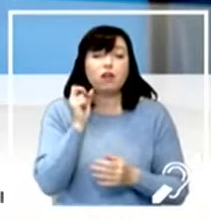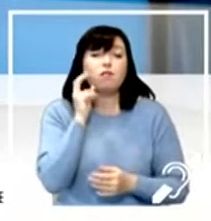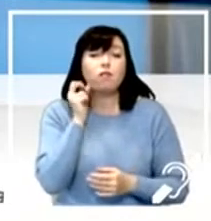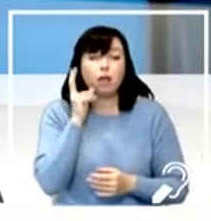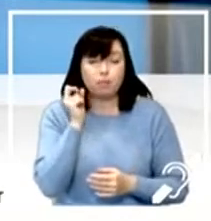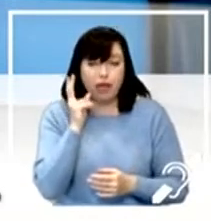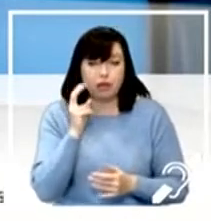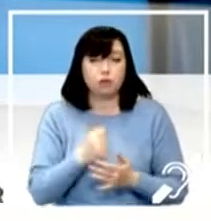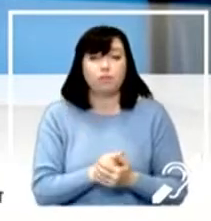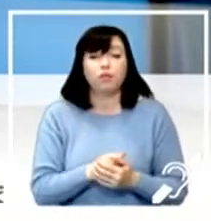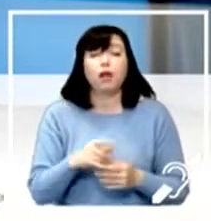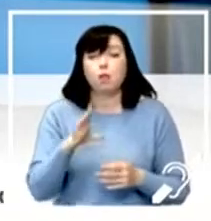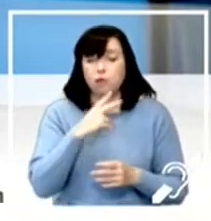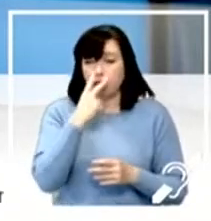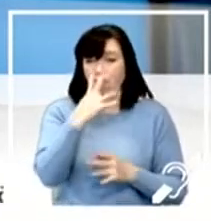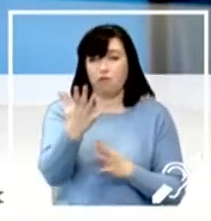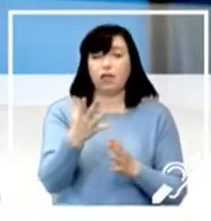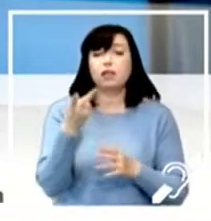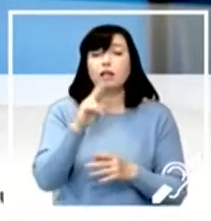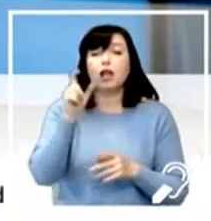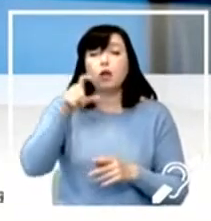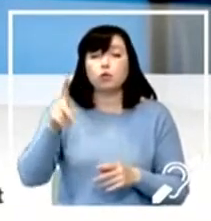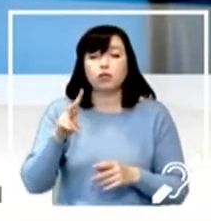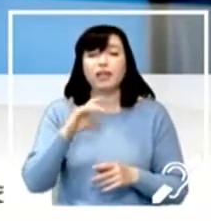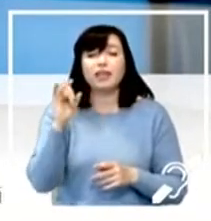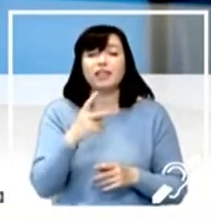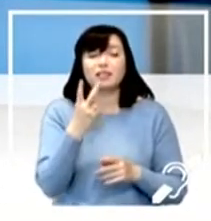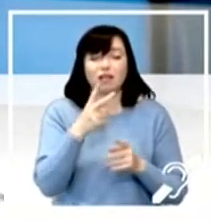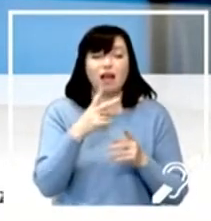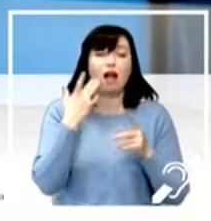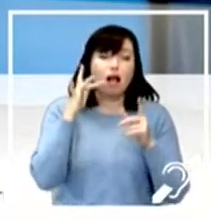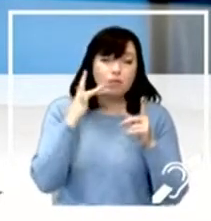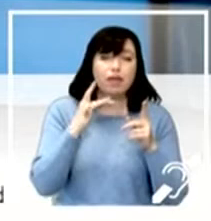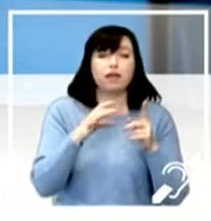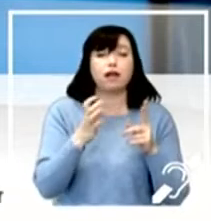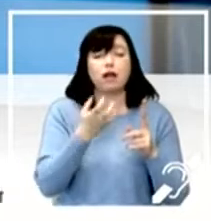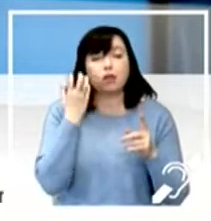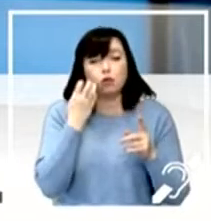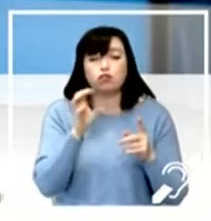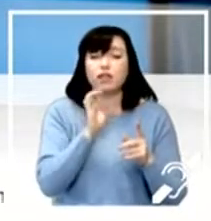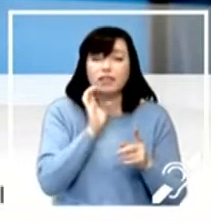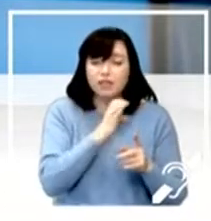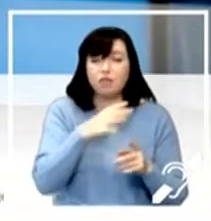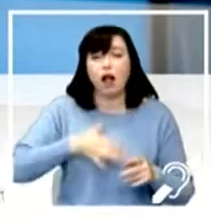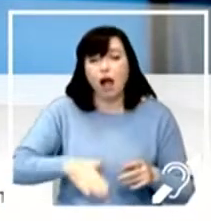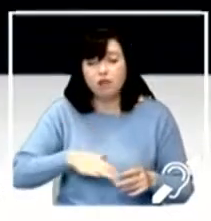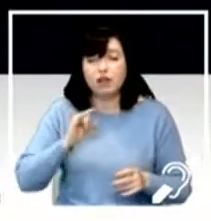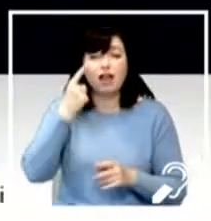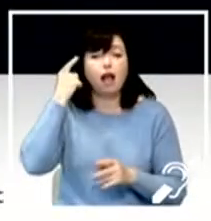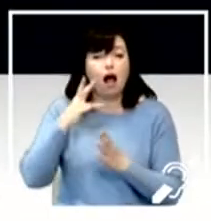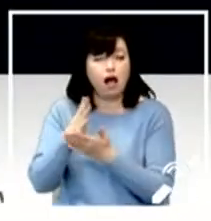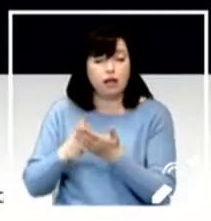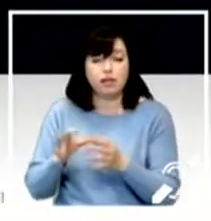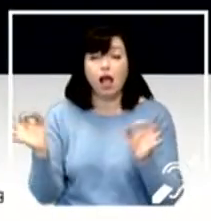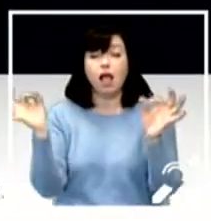prânzului, ora României, a fost vizibil pentru locuitorii din cele două Americi, Australia și părți din Asia. Eclipsa are